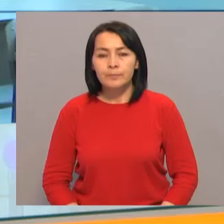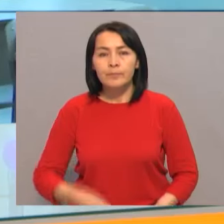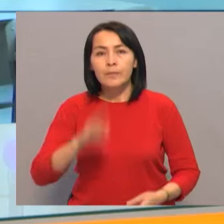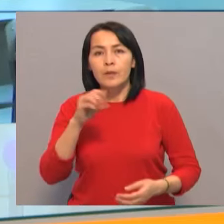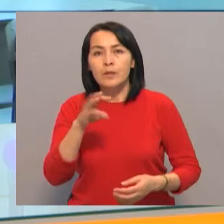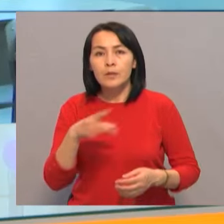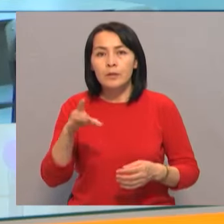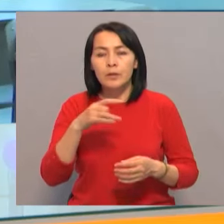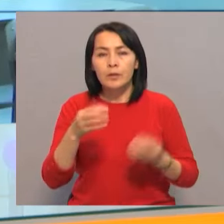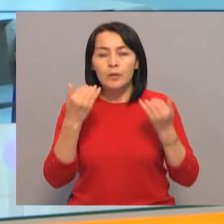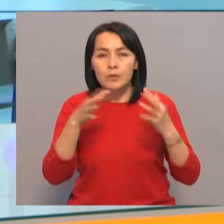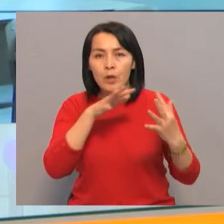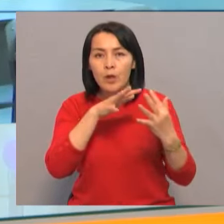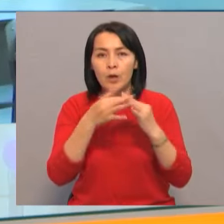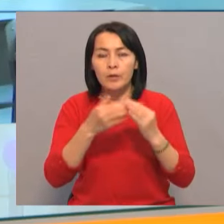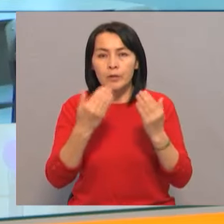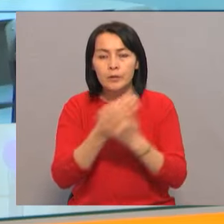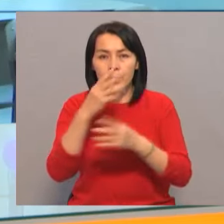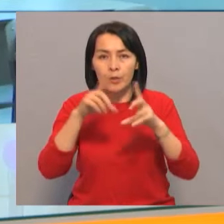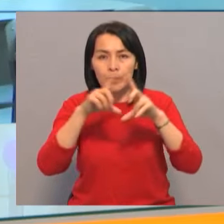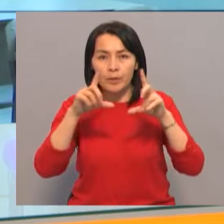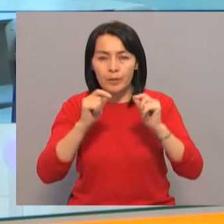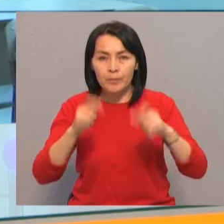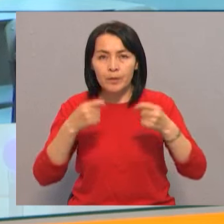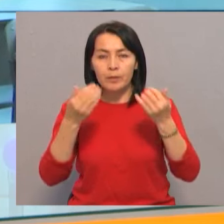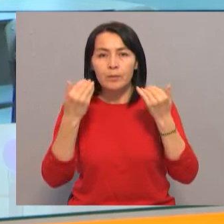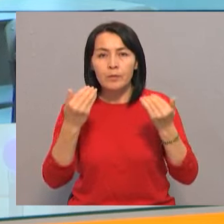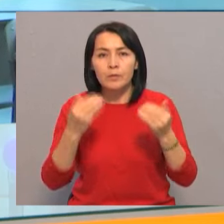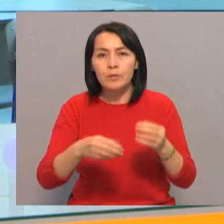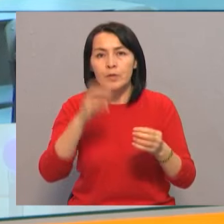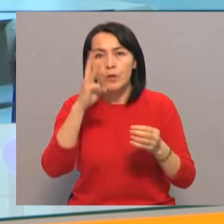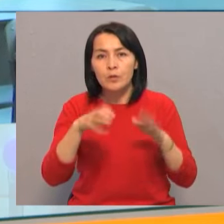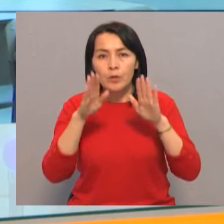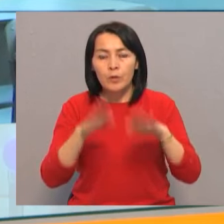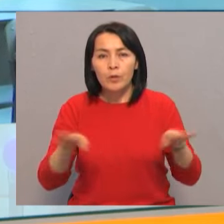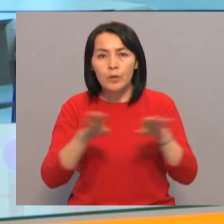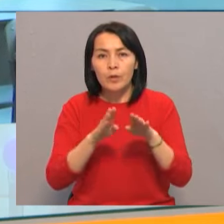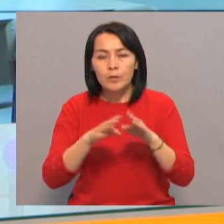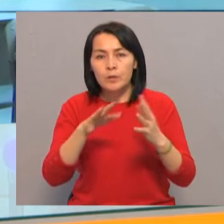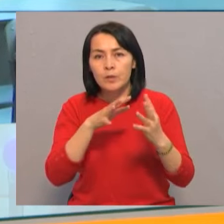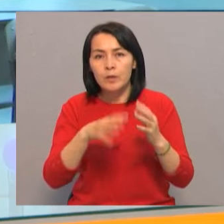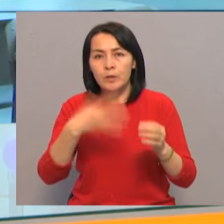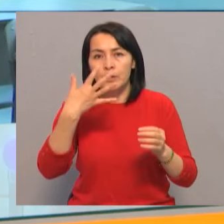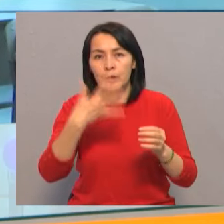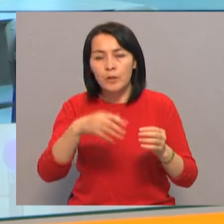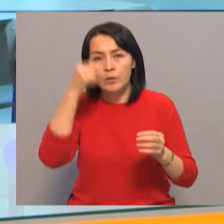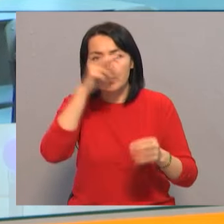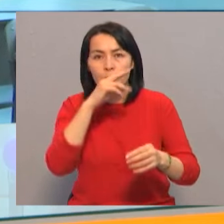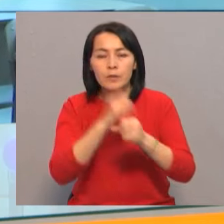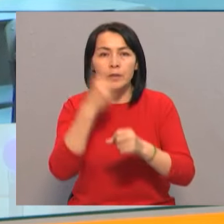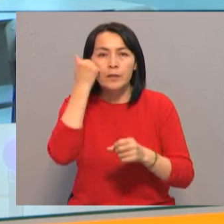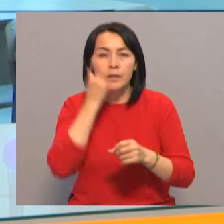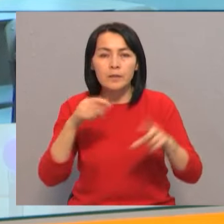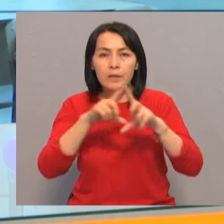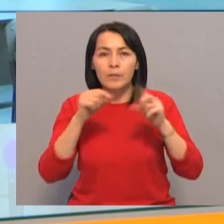Қазығырт ауданы Майлы Ошақ елді мекенде жаңа мектеп пайдалануға берілді. Ғимарат 300 орынға лайықталған, елге 50 жыл қызмет еткен ескі